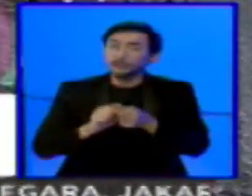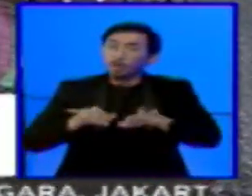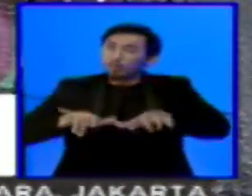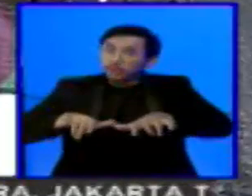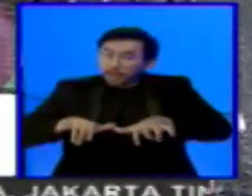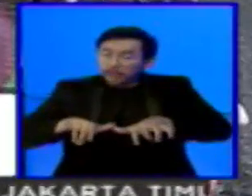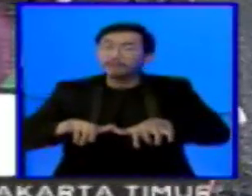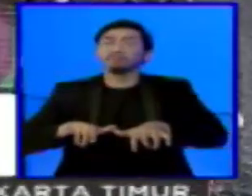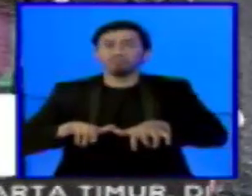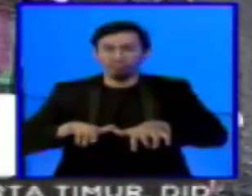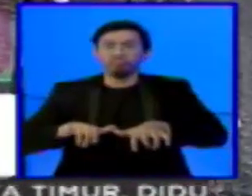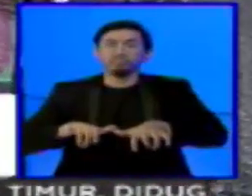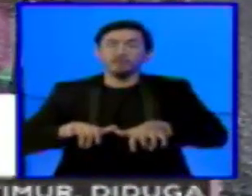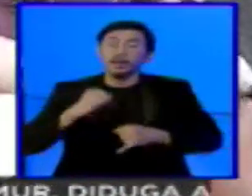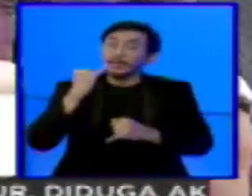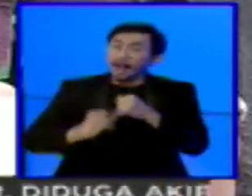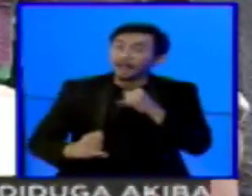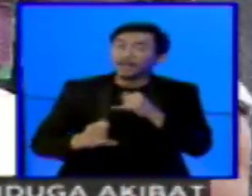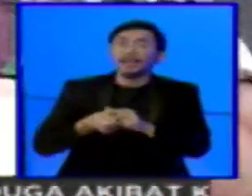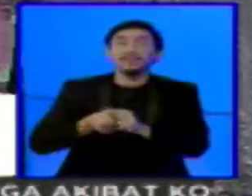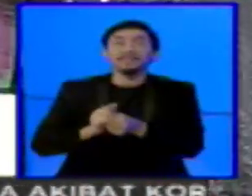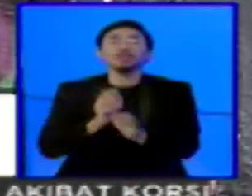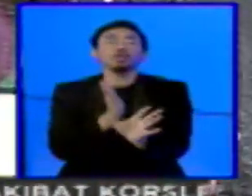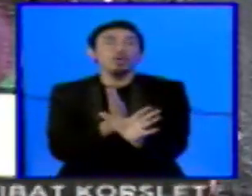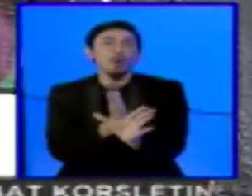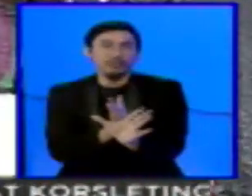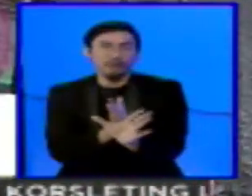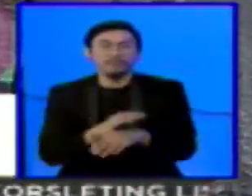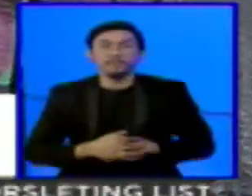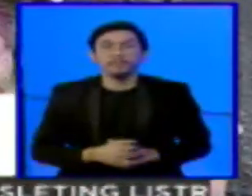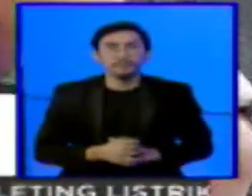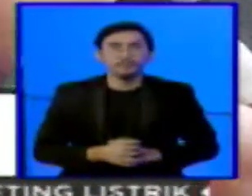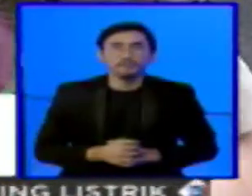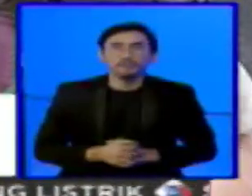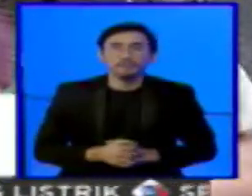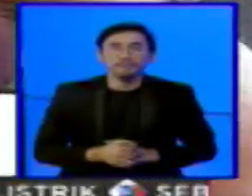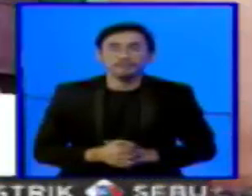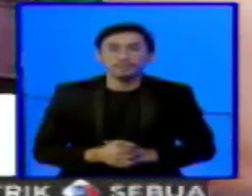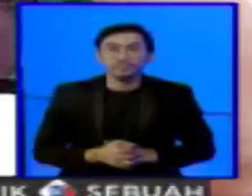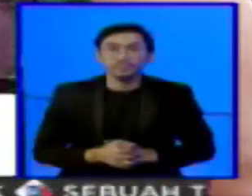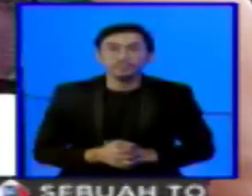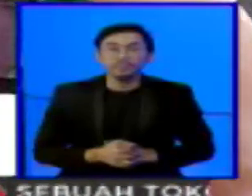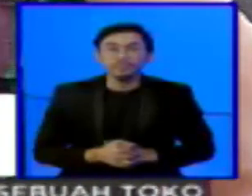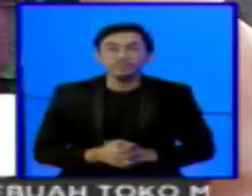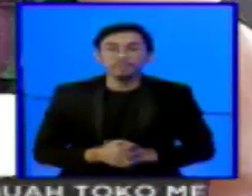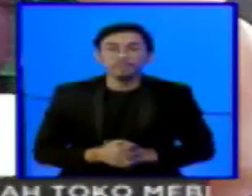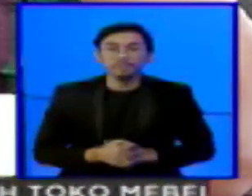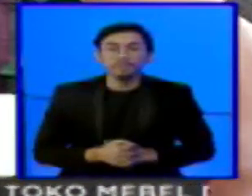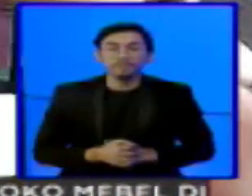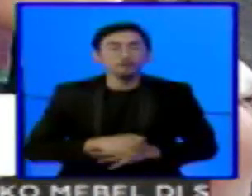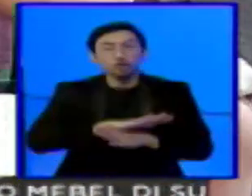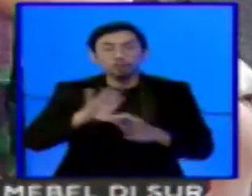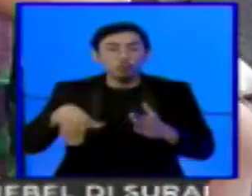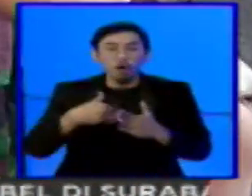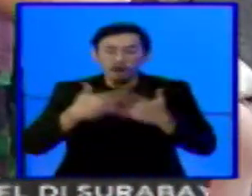dengan seleksi psikologi. Okay. Jadi all item itu udah include secara general dari dalam sampai keluar itu disiapkan. Yeah.